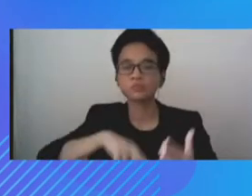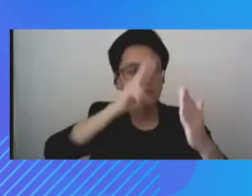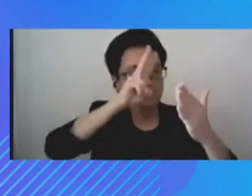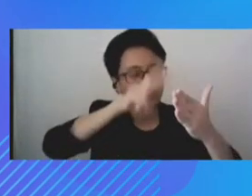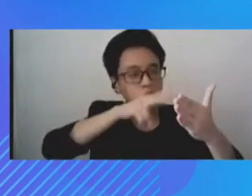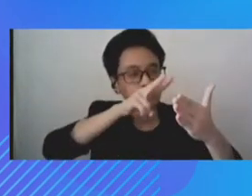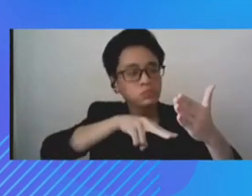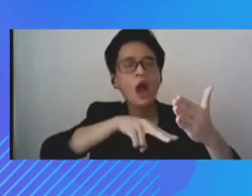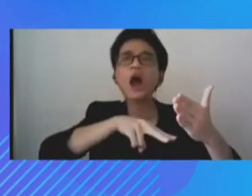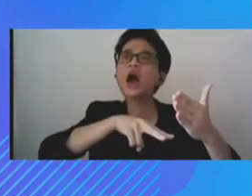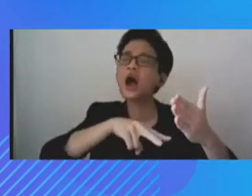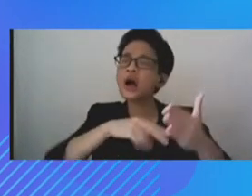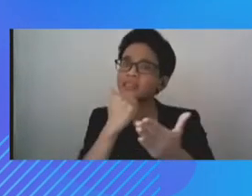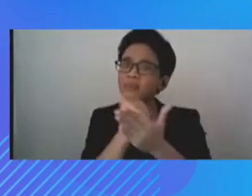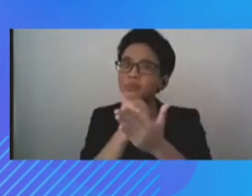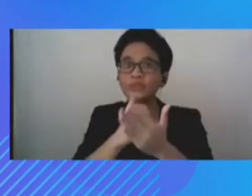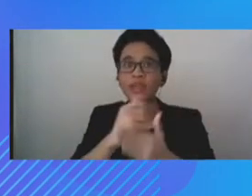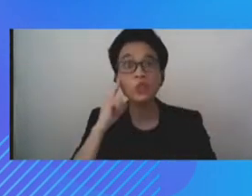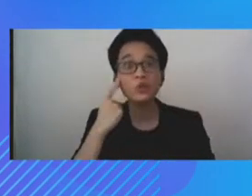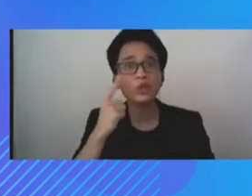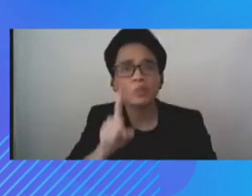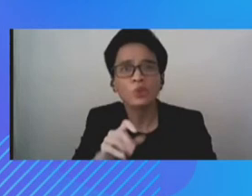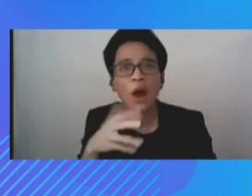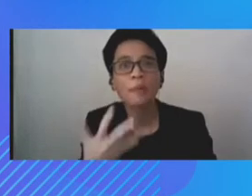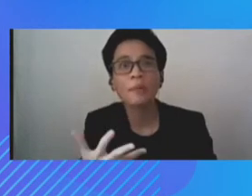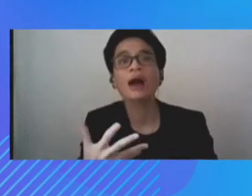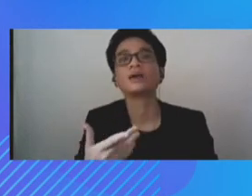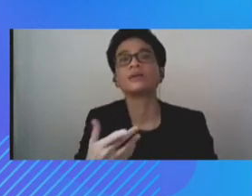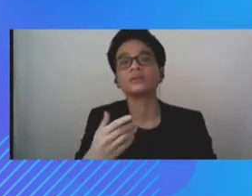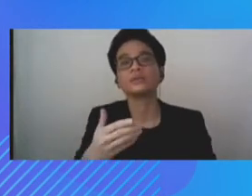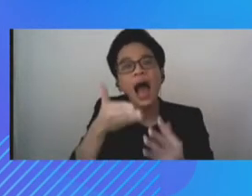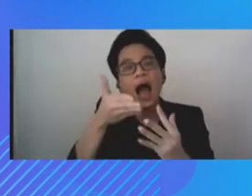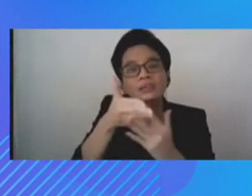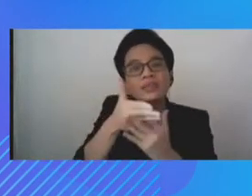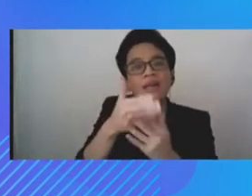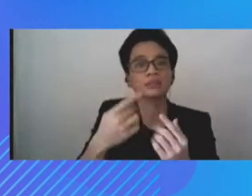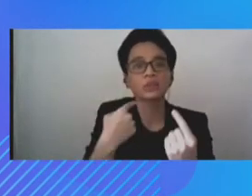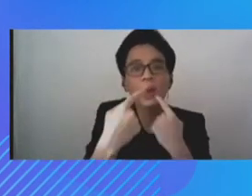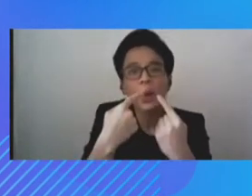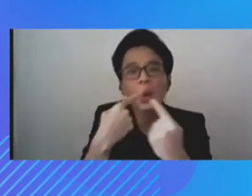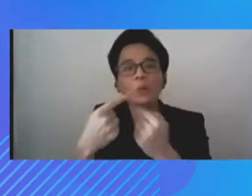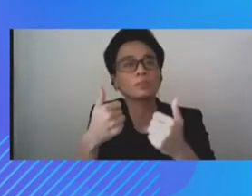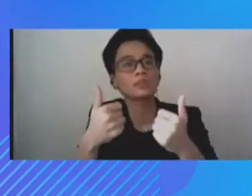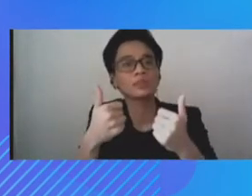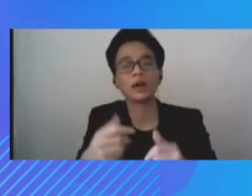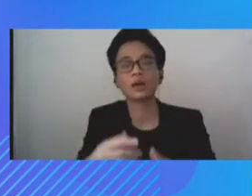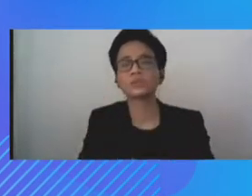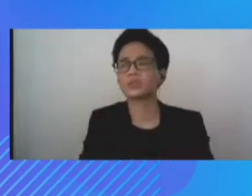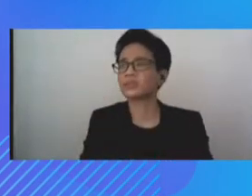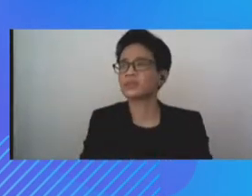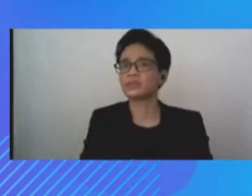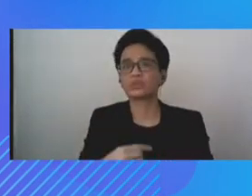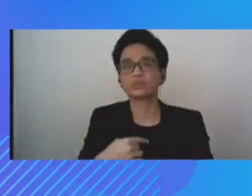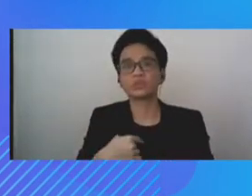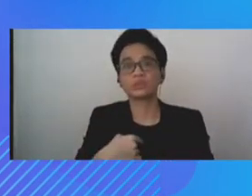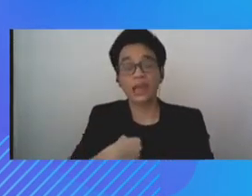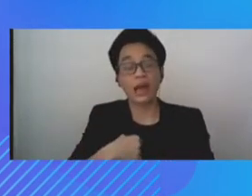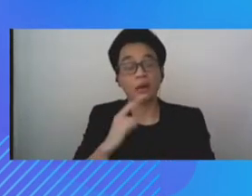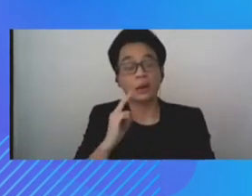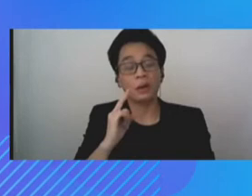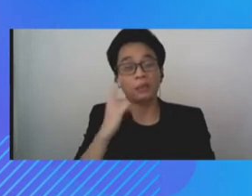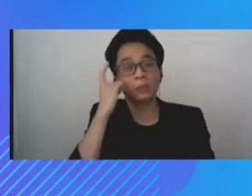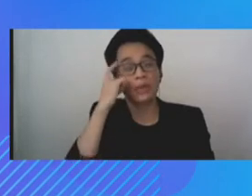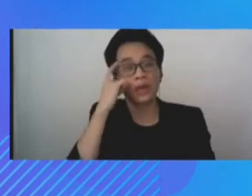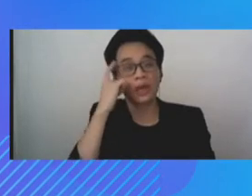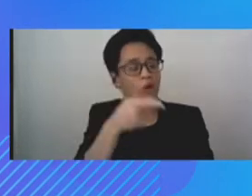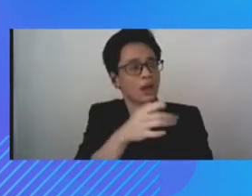tuli butuhkan itu akses komunikasi dan seperti ini gitu ya. Kalau saya tuh kan mikirnya gini, ini saya gimana anak saya